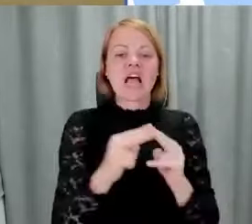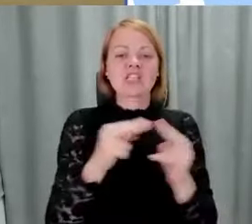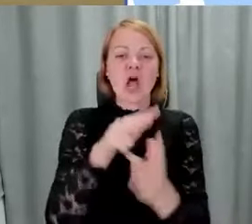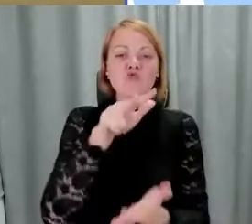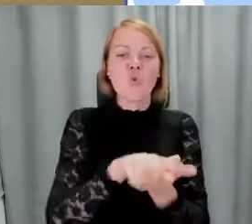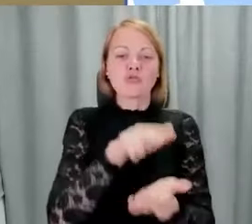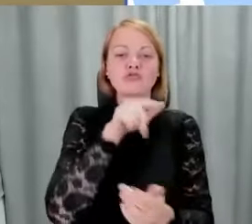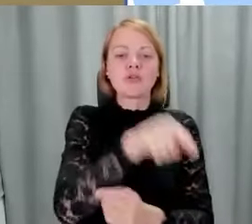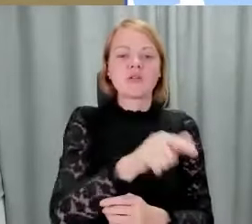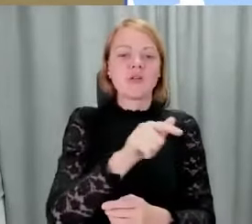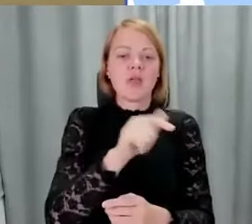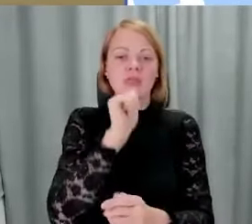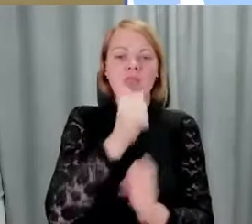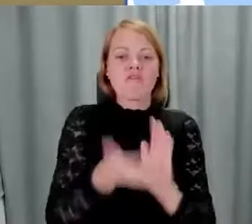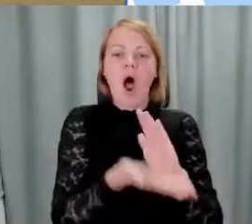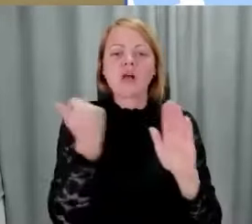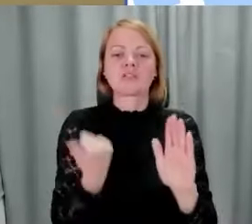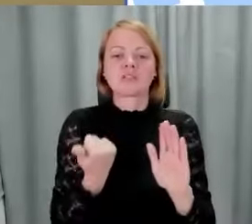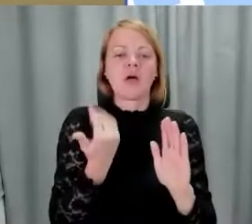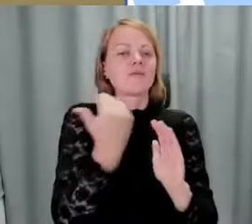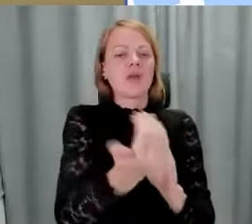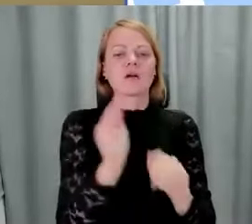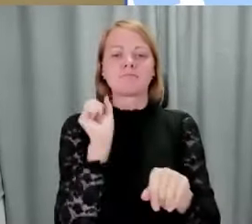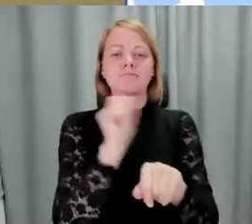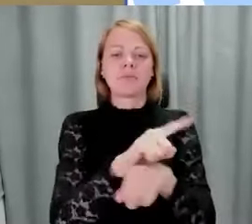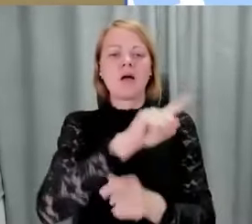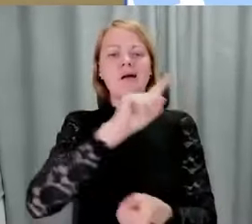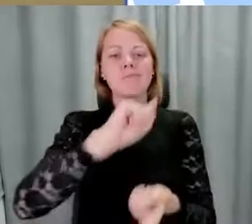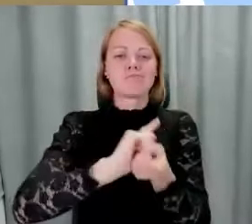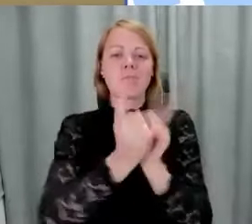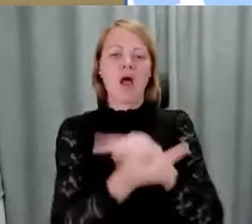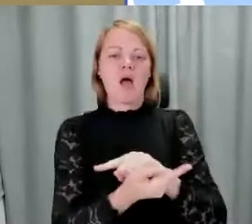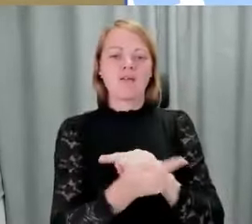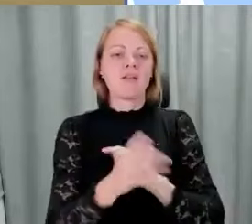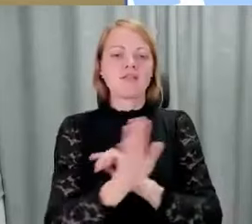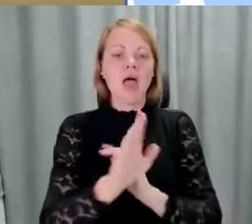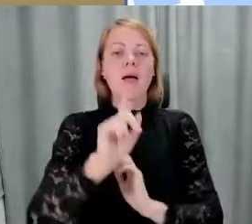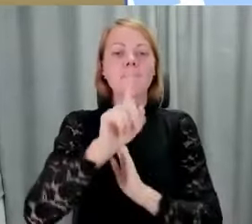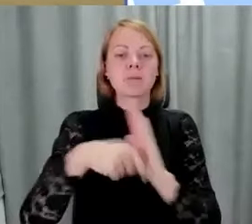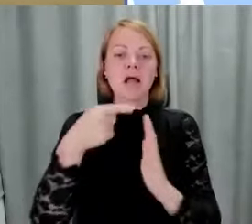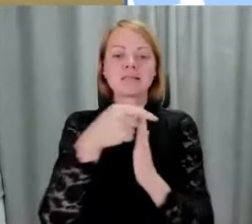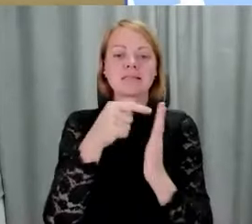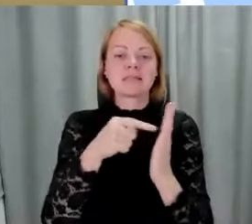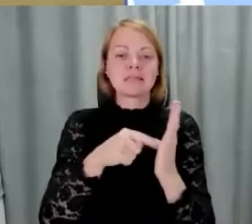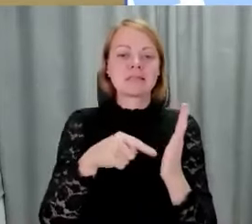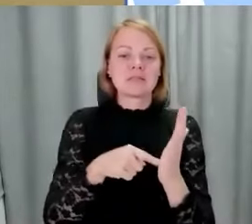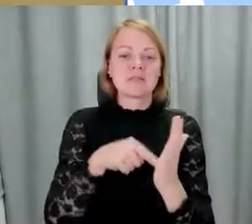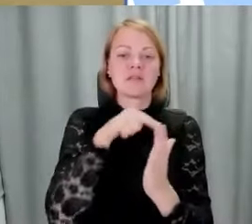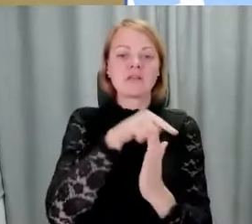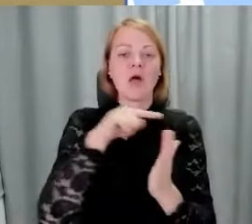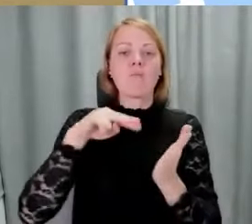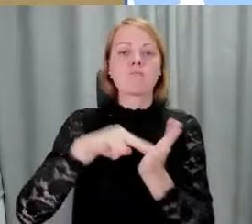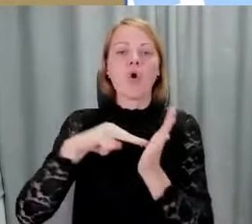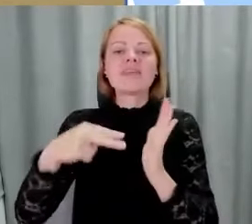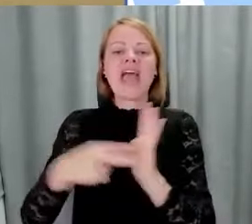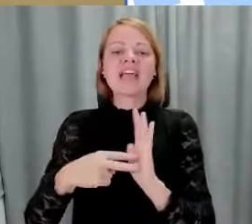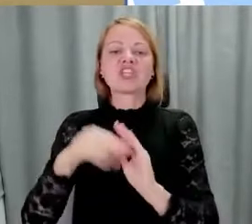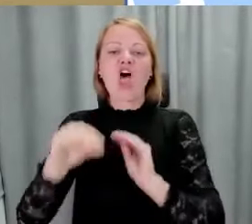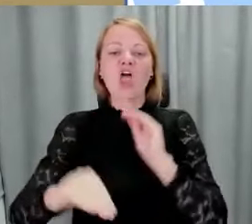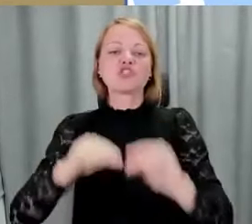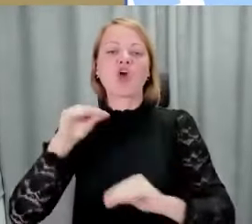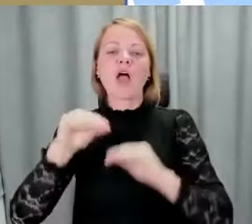viņu nevar atsaukt un pateikt tagad pārtais projektu, jo viss šīs te prasības attiecās uz projektēšanu, nevis